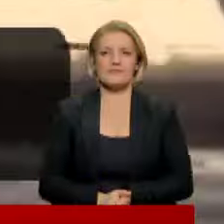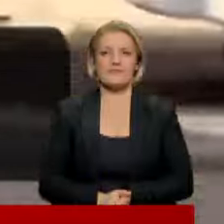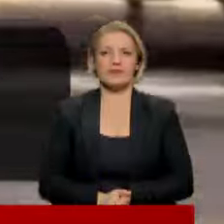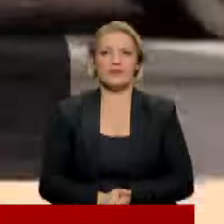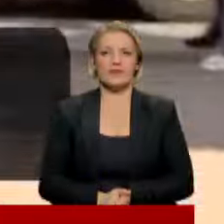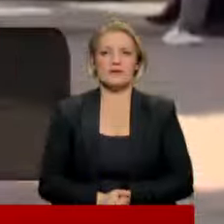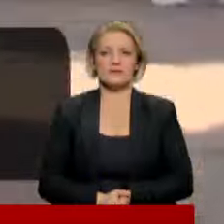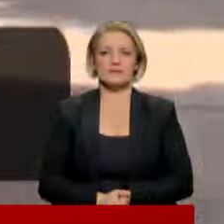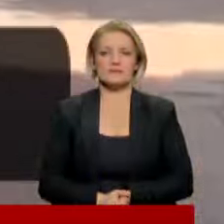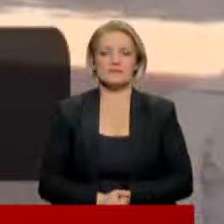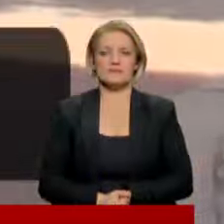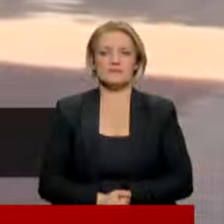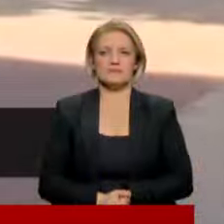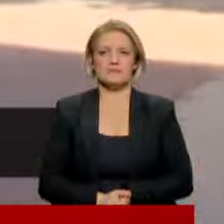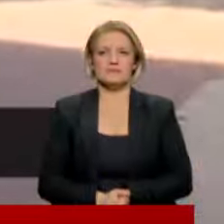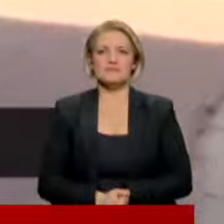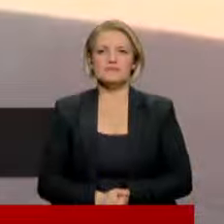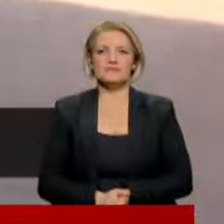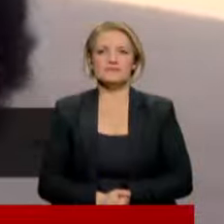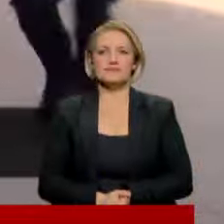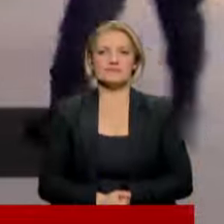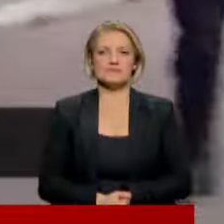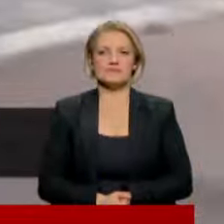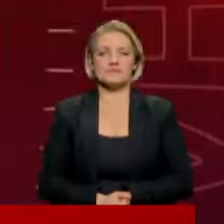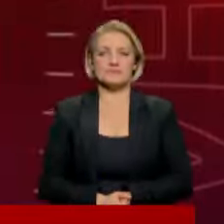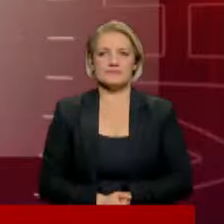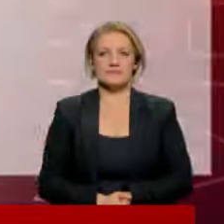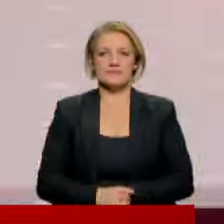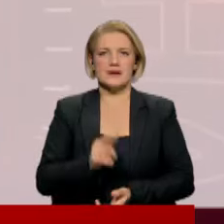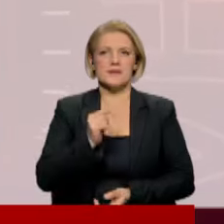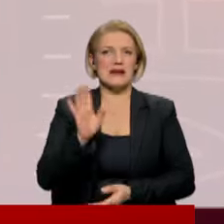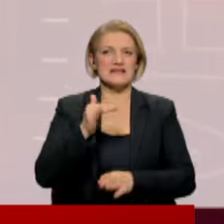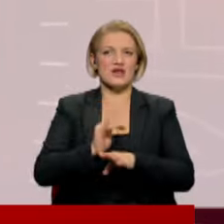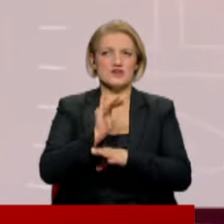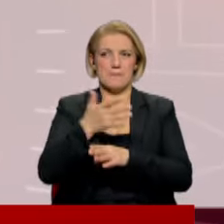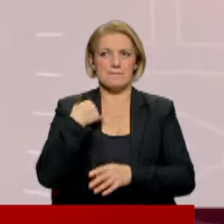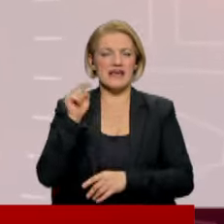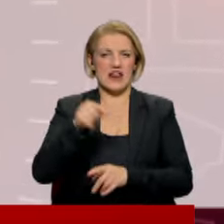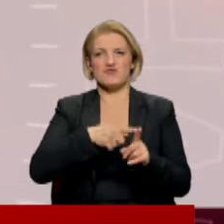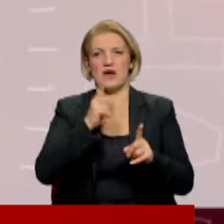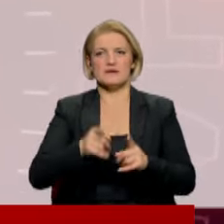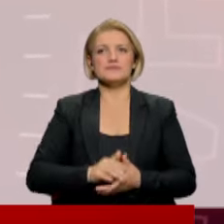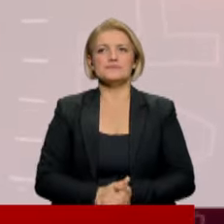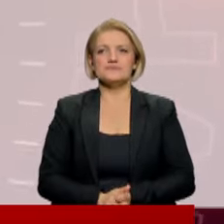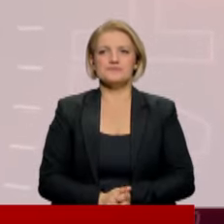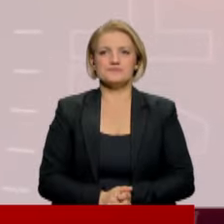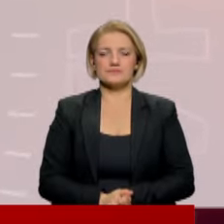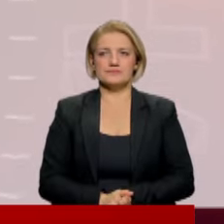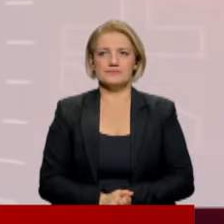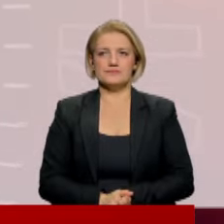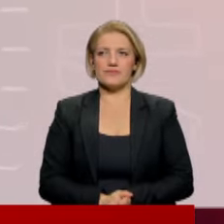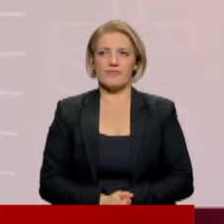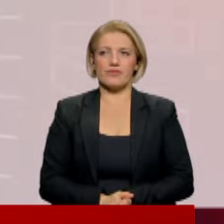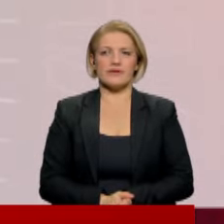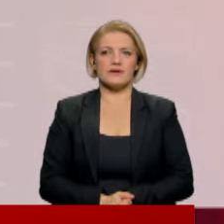tesit ettiniz Ne söyleyeceksiniz bebekleri öldürürsen biraz daha Yaşasın ben gelinceye kadar Vallahi siz gelinceye kadar